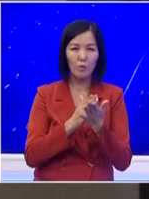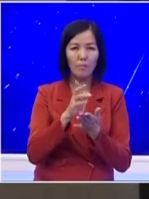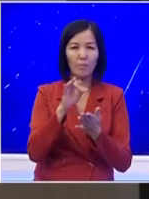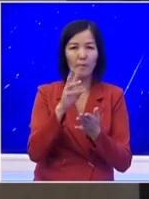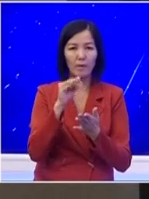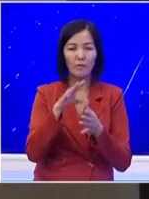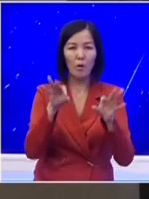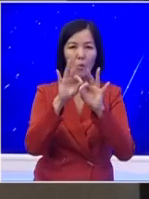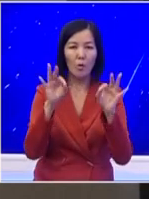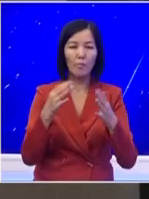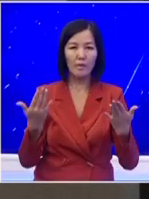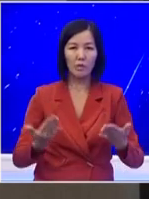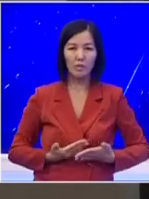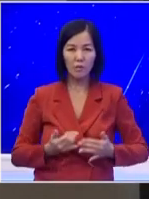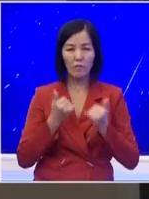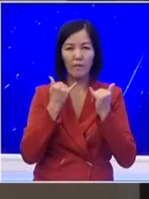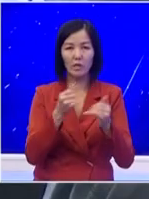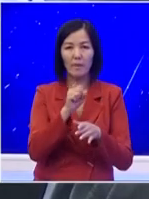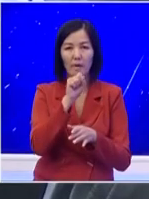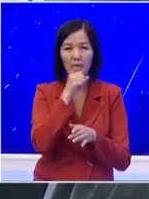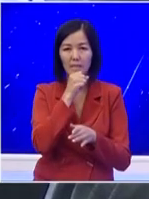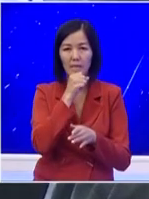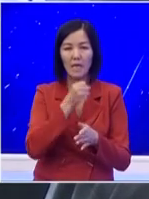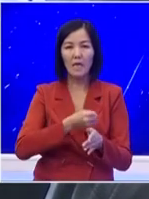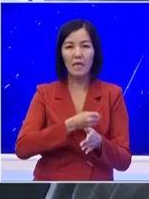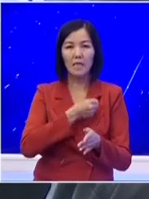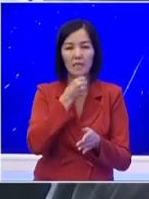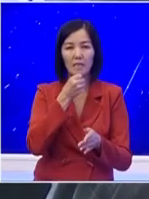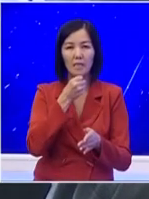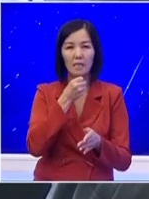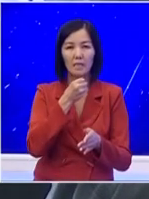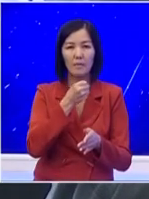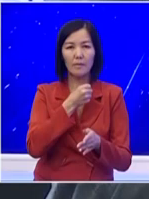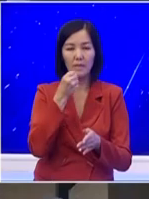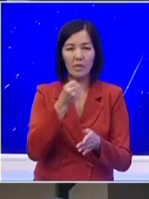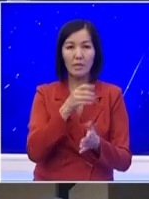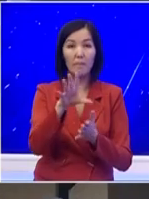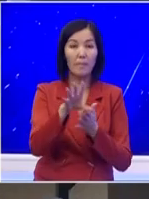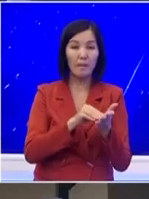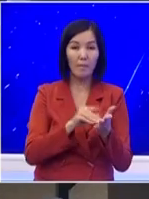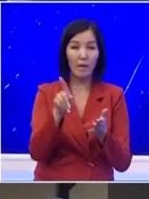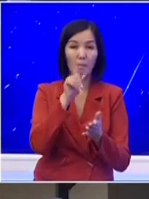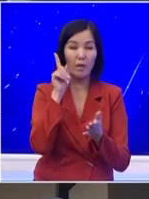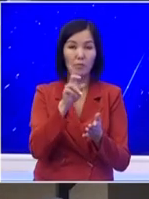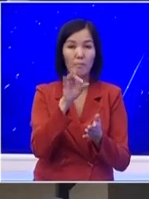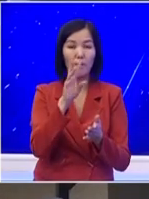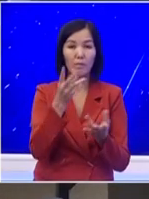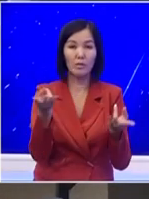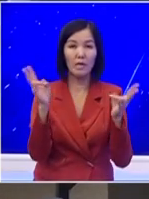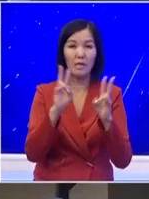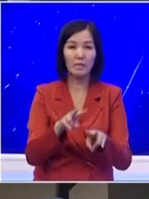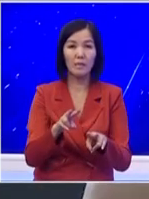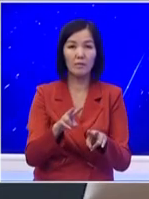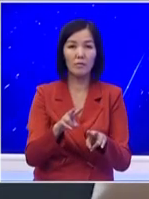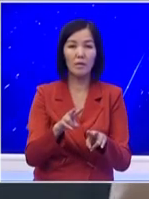Каймолды Бабашева. Образ жизни уважаемого аксакала старшая половина ставит в пример молодежи. Каймолда Бабашев оставил после